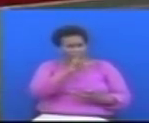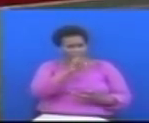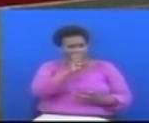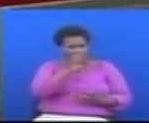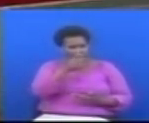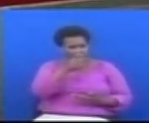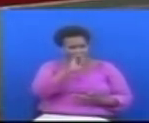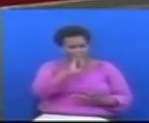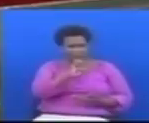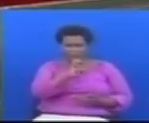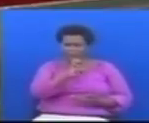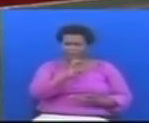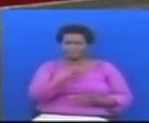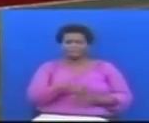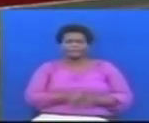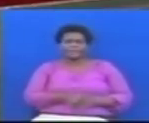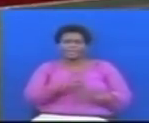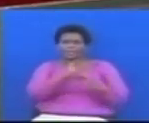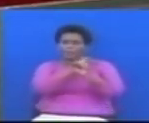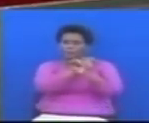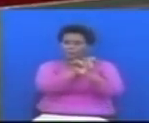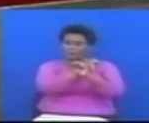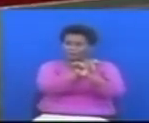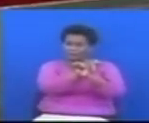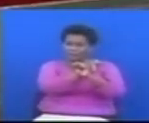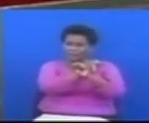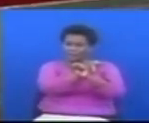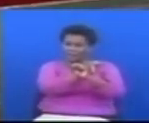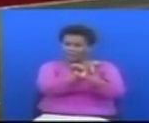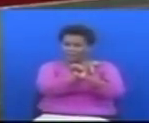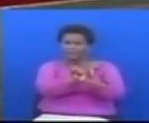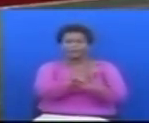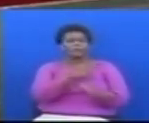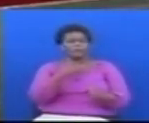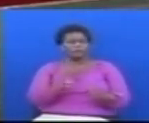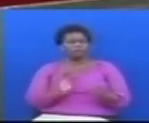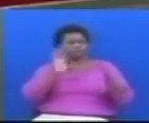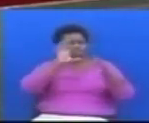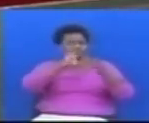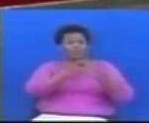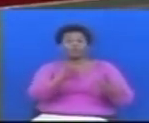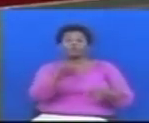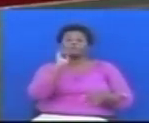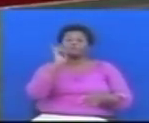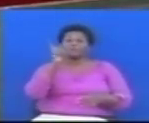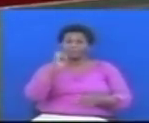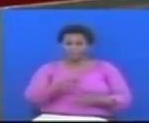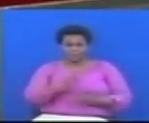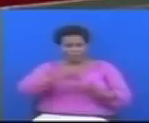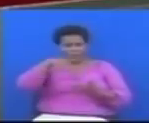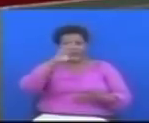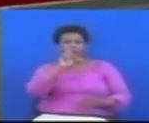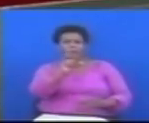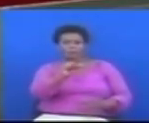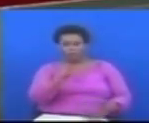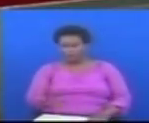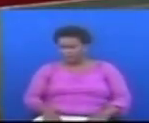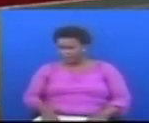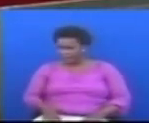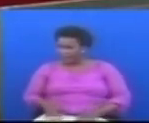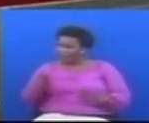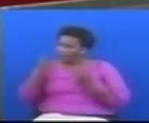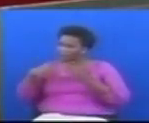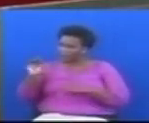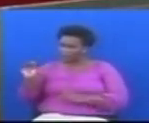limeunganishwa umeme kwa kutumia ile umeme wa low cost design. Kwa hiyo nataka nimtaarifu mheshimiwa mbunge ahadi ya mheshimiwa